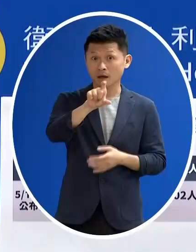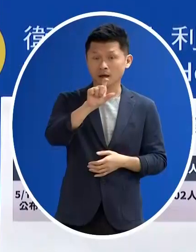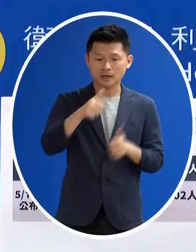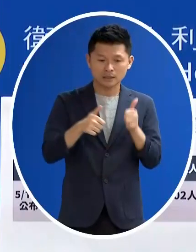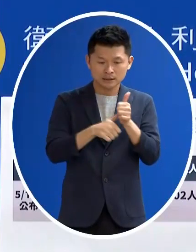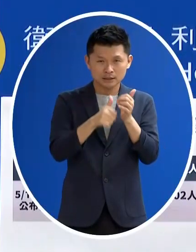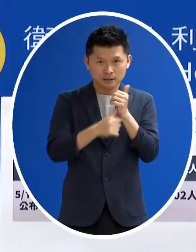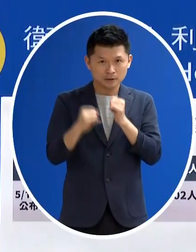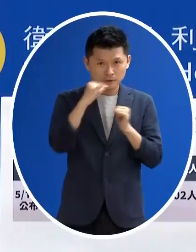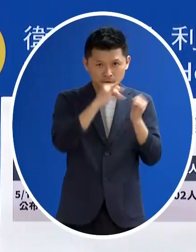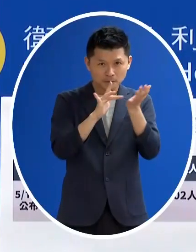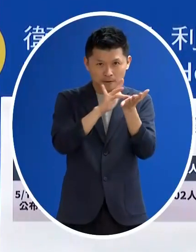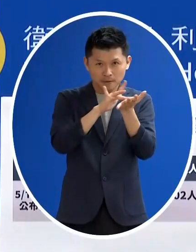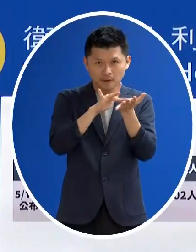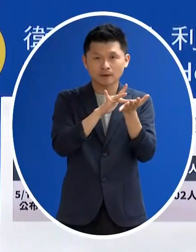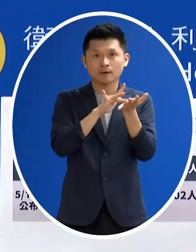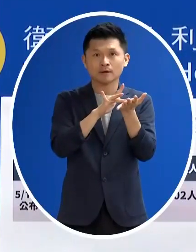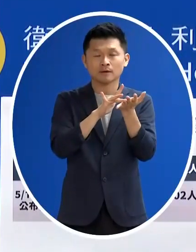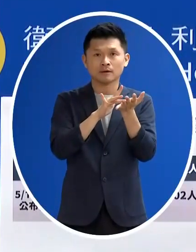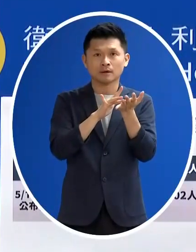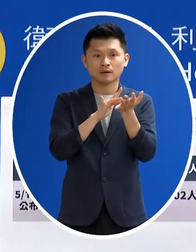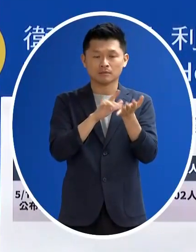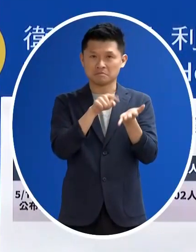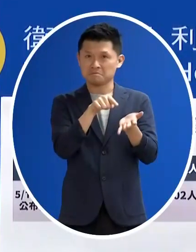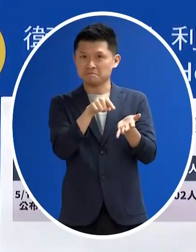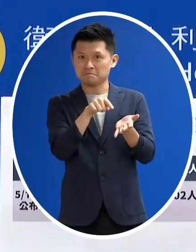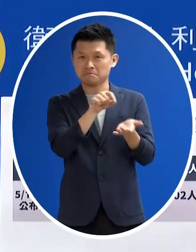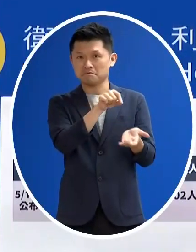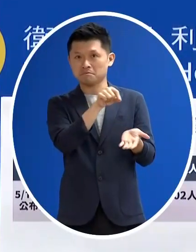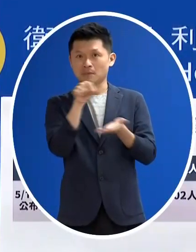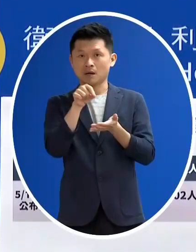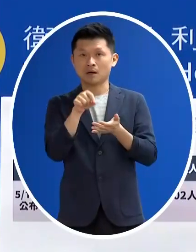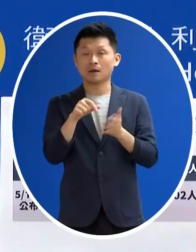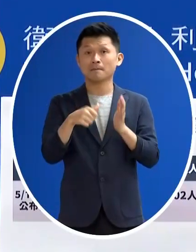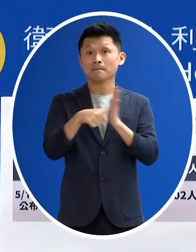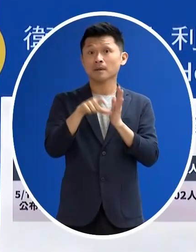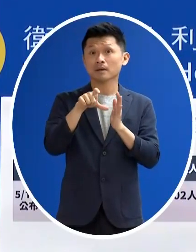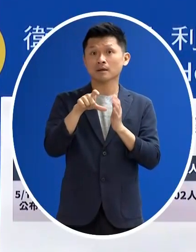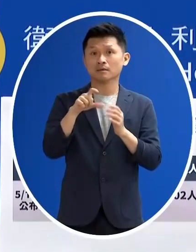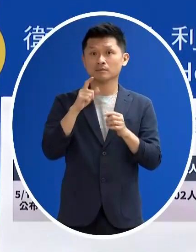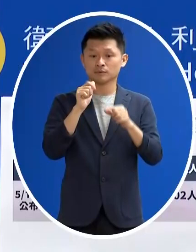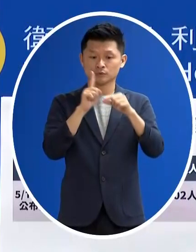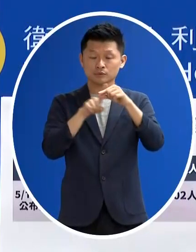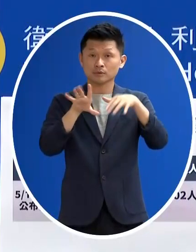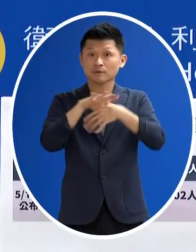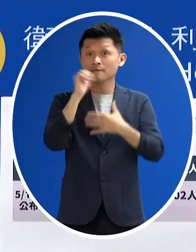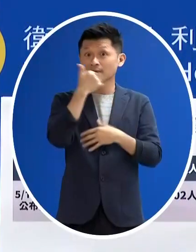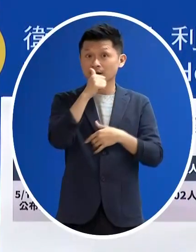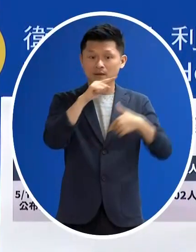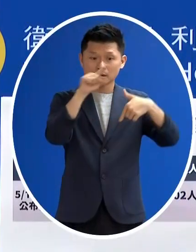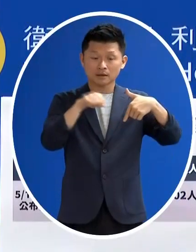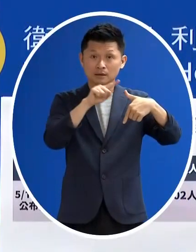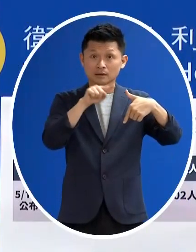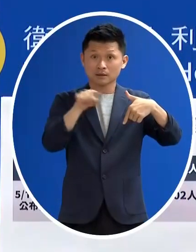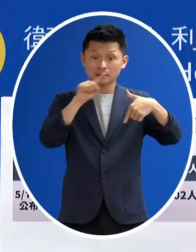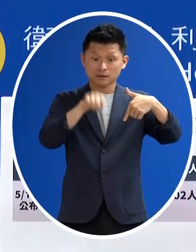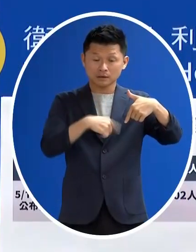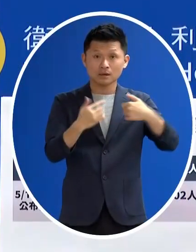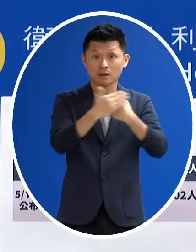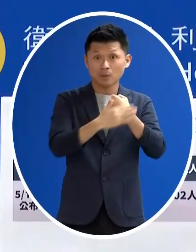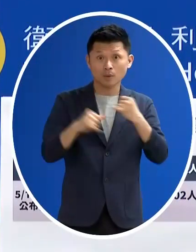物，英文叫 Ivermectin 哦，那中文可能翻成伊维菌素，那是不是对于这